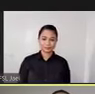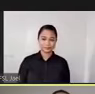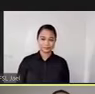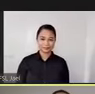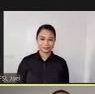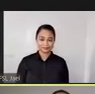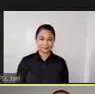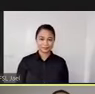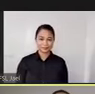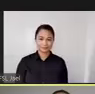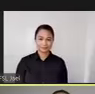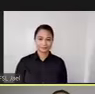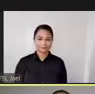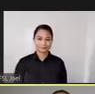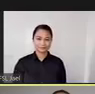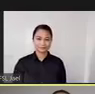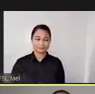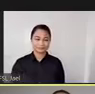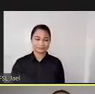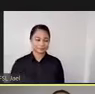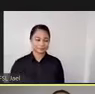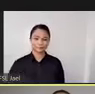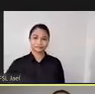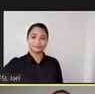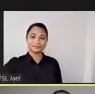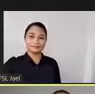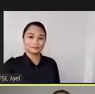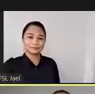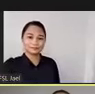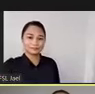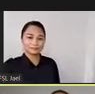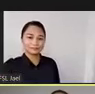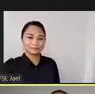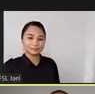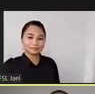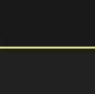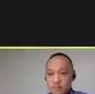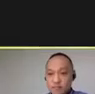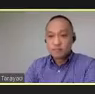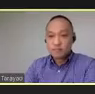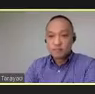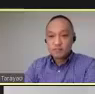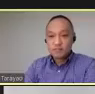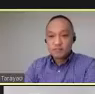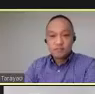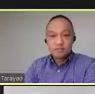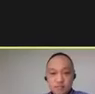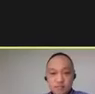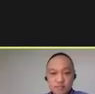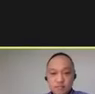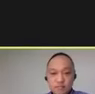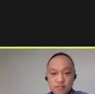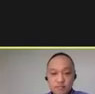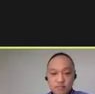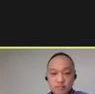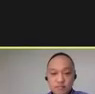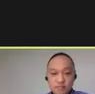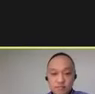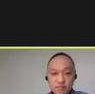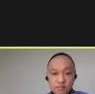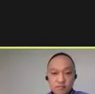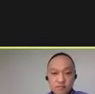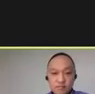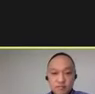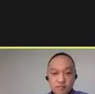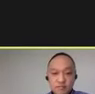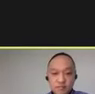When we first met Alex 5 years ago, he's a very good student leader. At nung nakausap ko sa noon, sinasabi